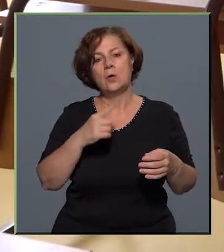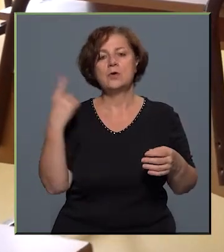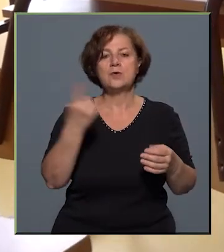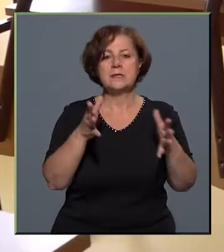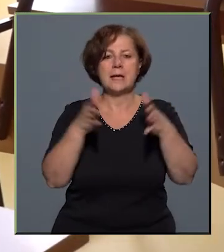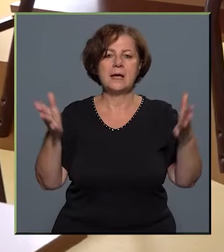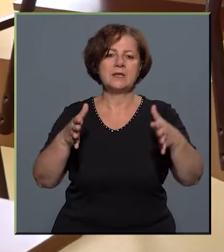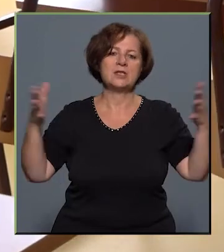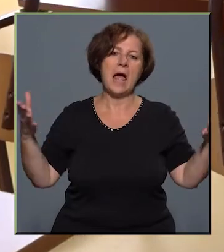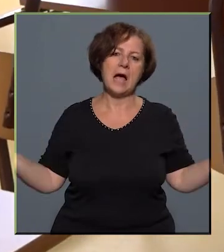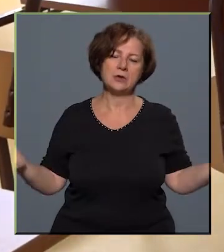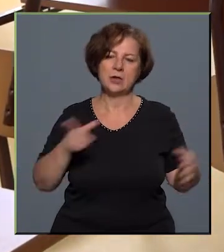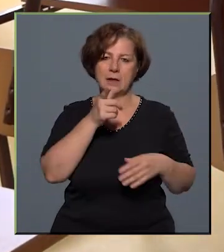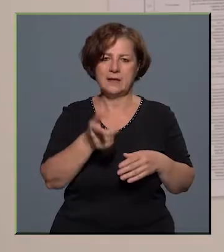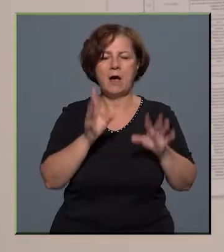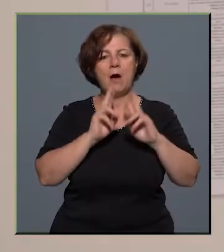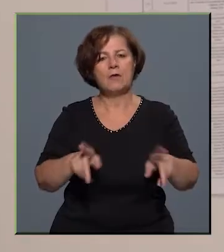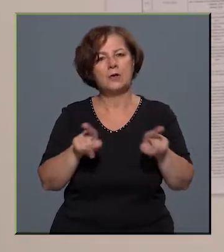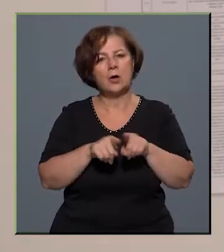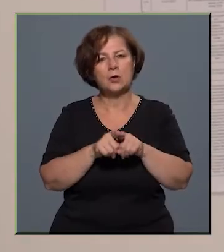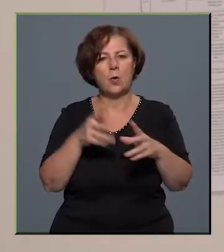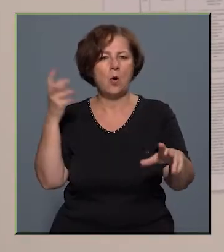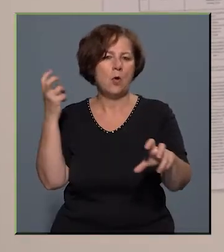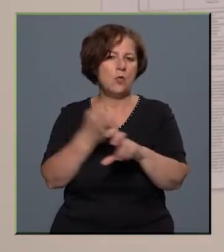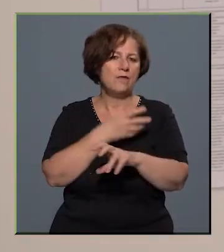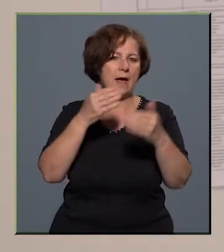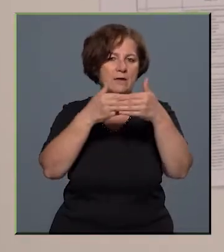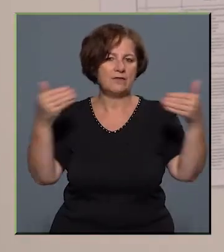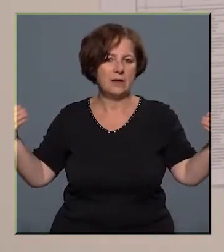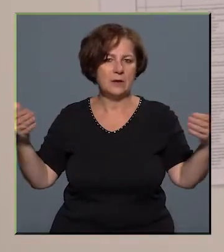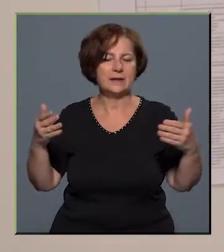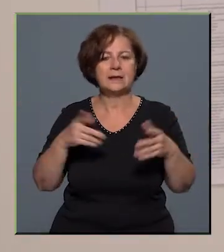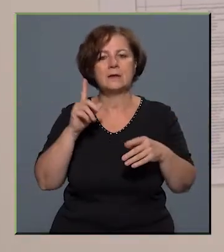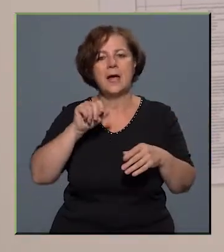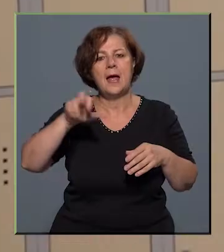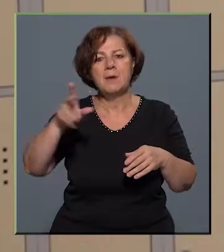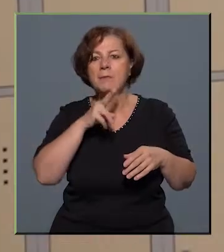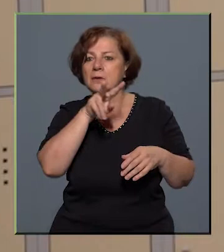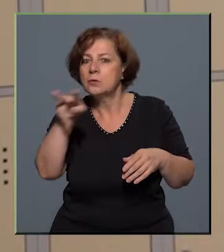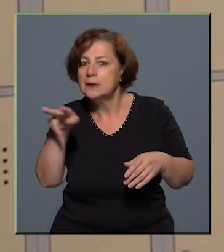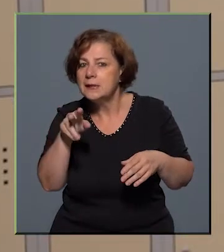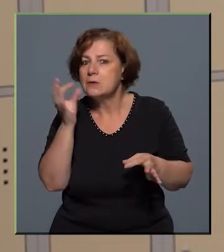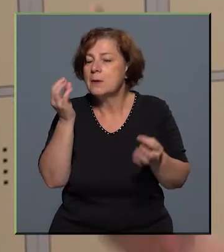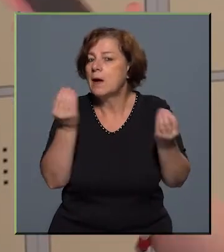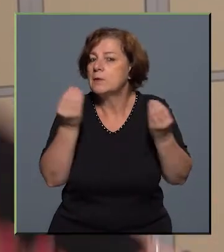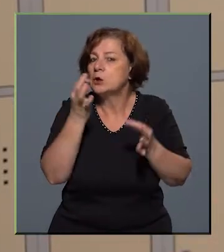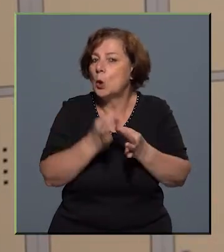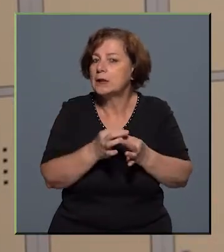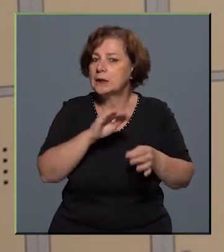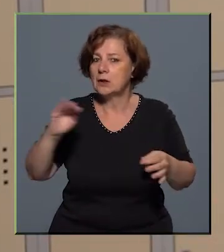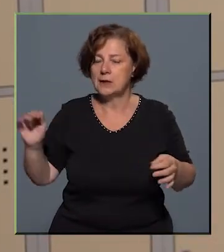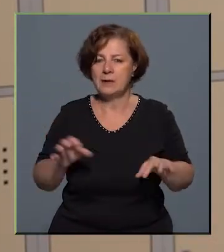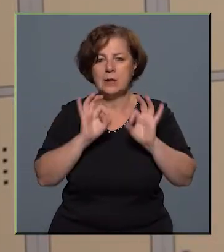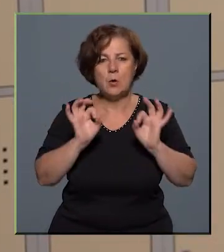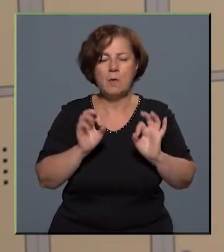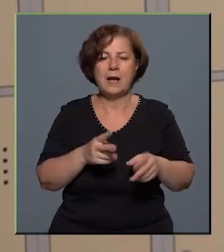legyenek. Amit jónak tartok, hogy vannak üvegfelületek az osztálytermeken, tehát aki elmegy, be tud nézni, hogy éppen mi történik, a gyerekekre még